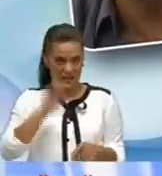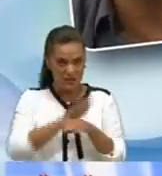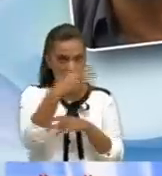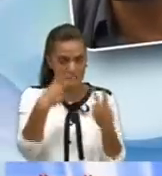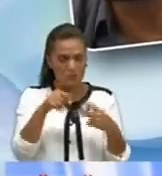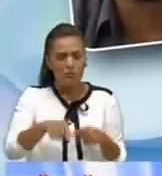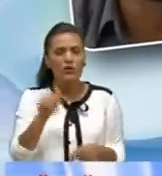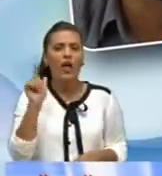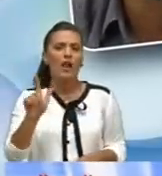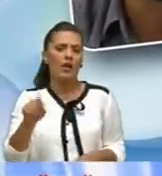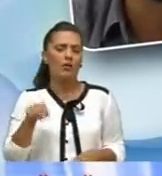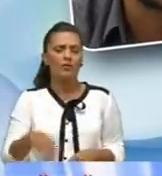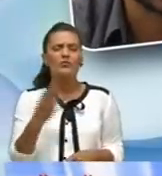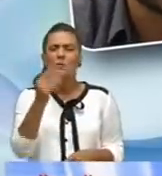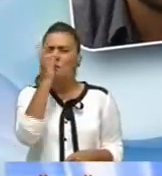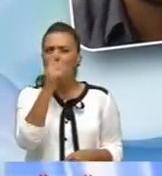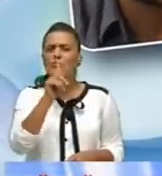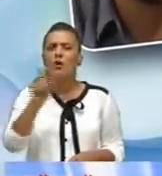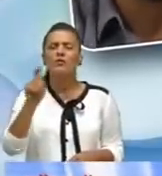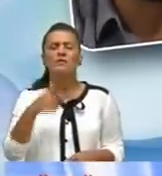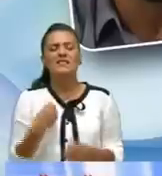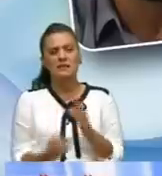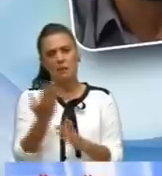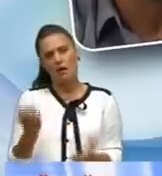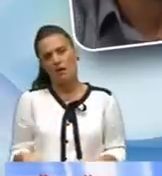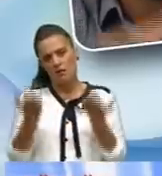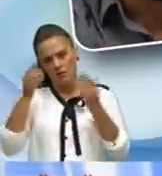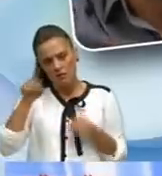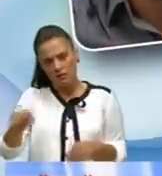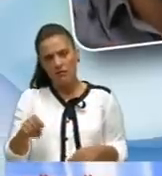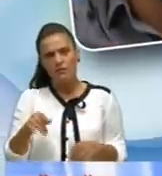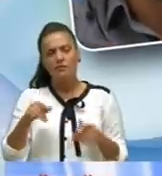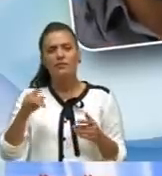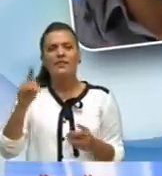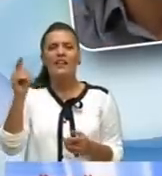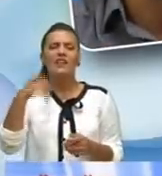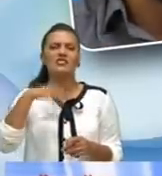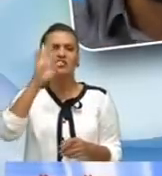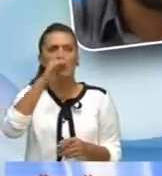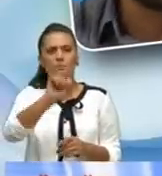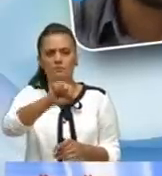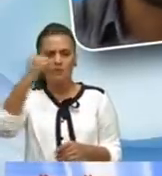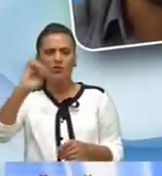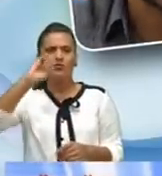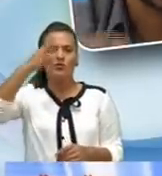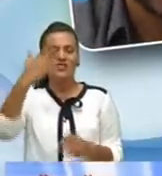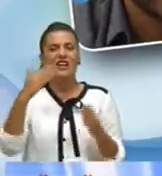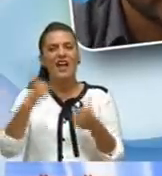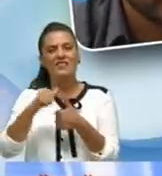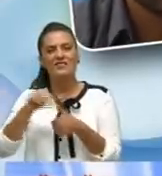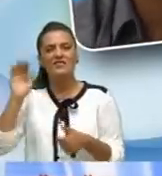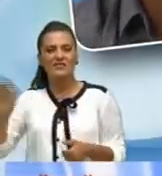gerekiyor. Şimdi çok basit bir soru sormak istiyorum size. Sabah uyandınız. Hollywood tarzı camı açacaksınız. Güneş ve eşinizle dans